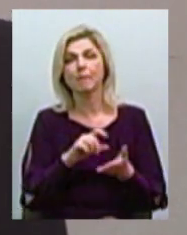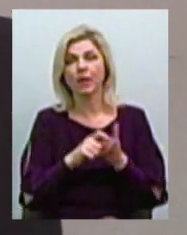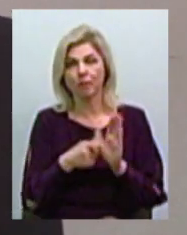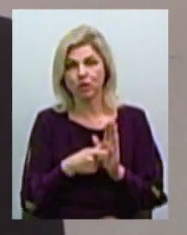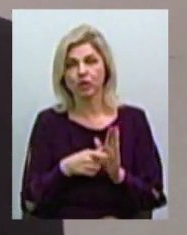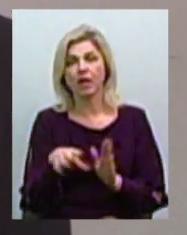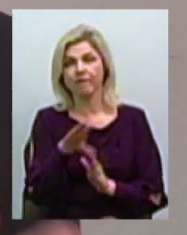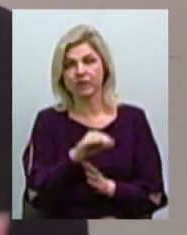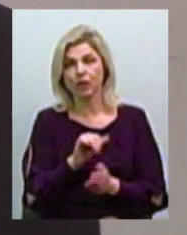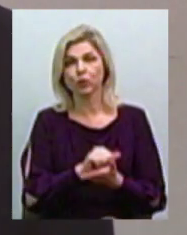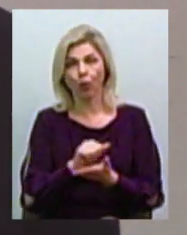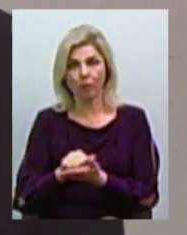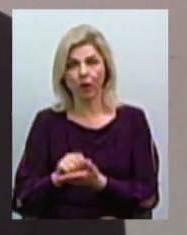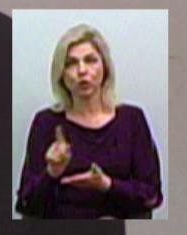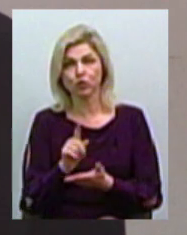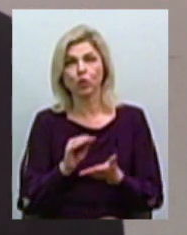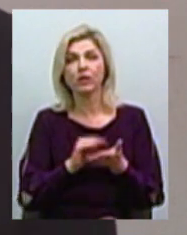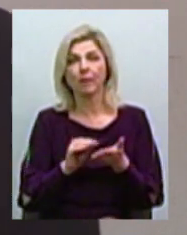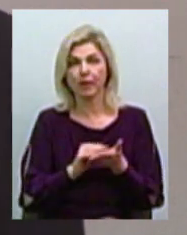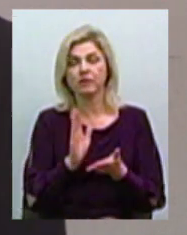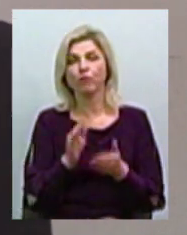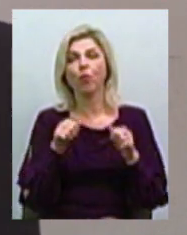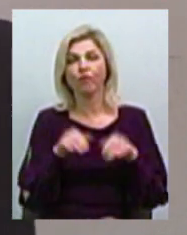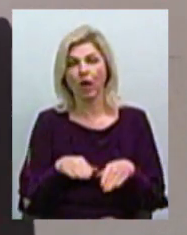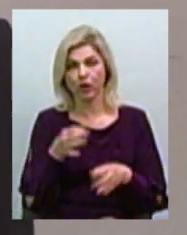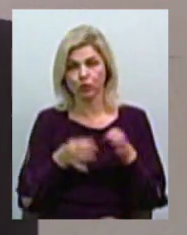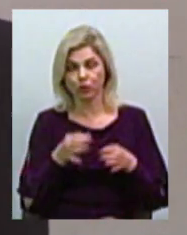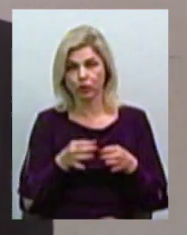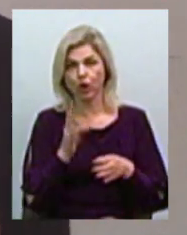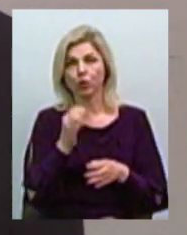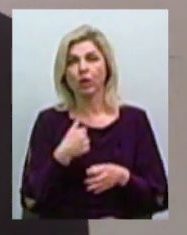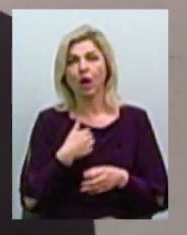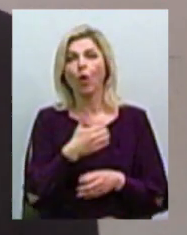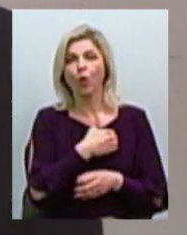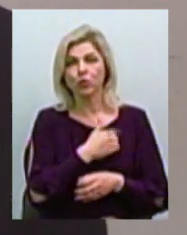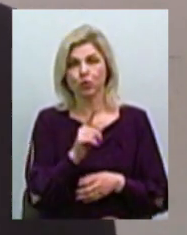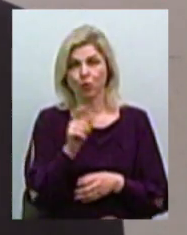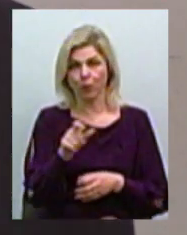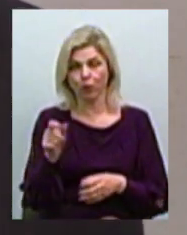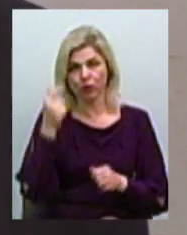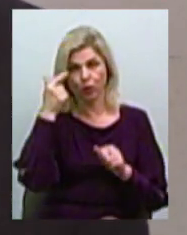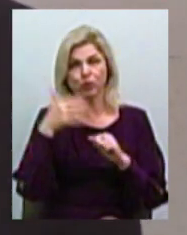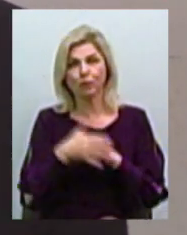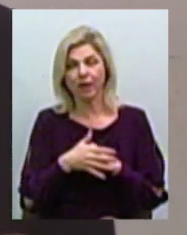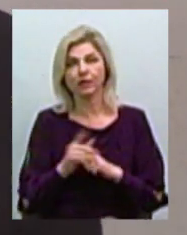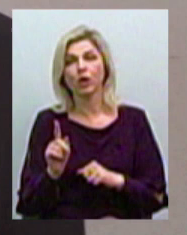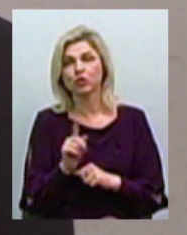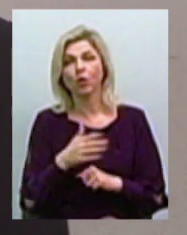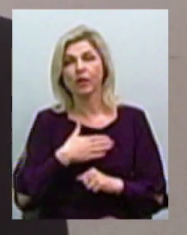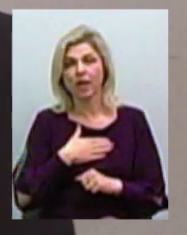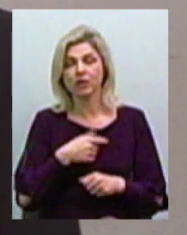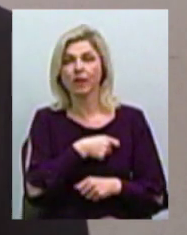документи, ті, які зазначені в ухвалі суду. Але в той же час я хочу, щоб громада розуміла, що